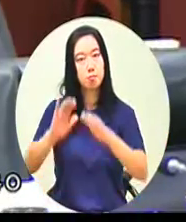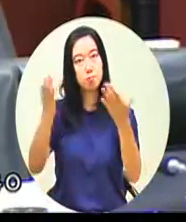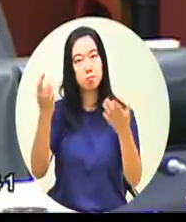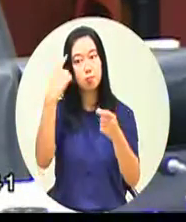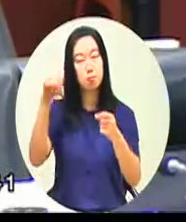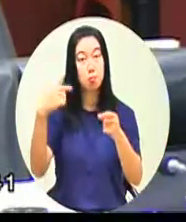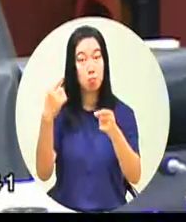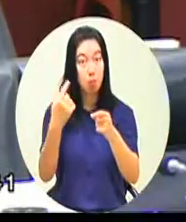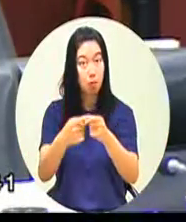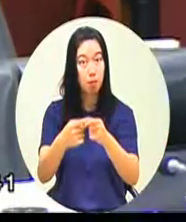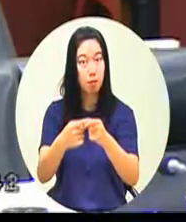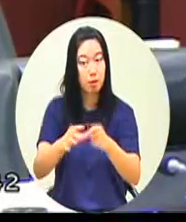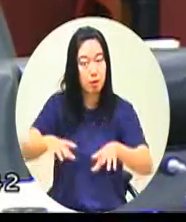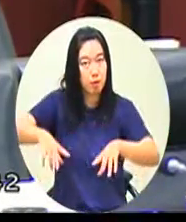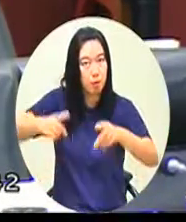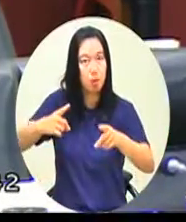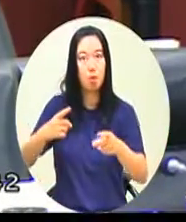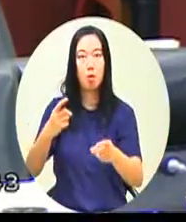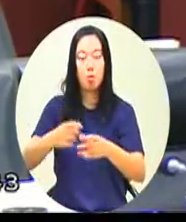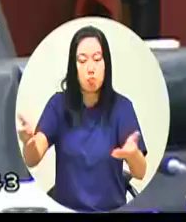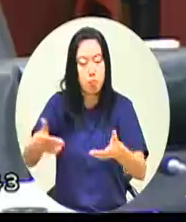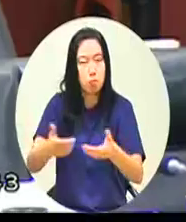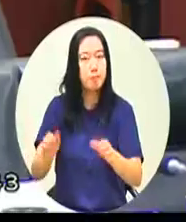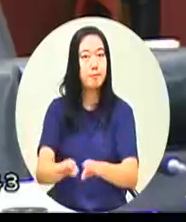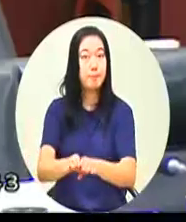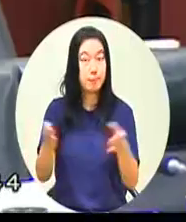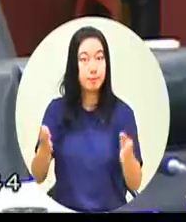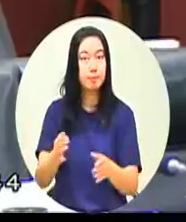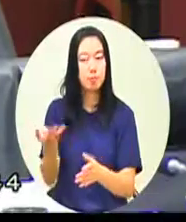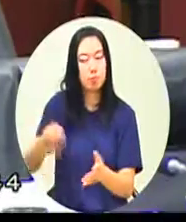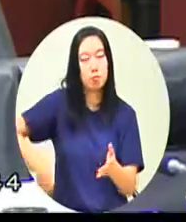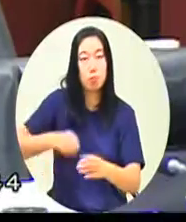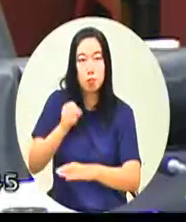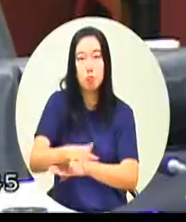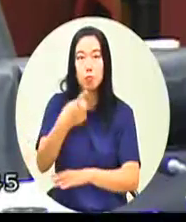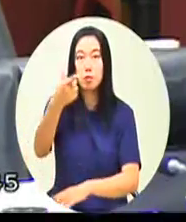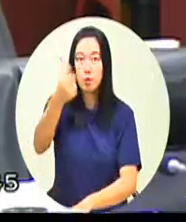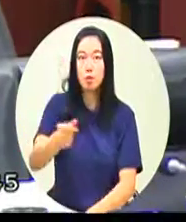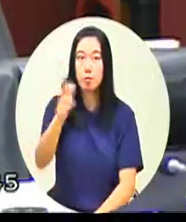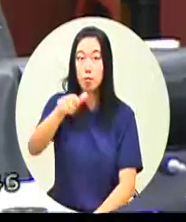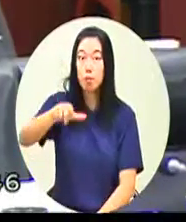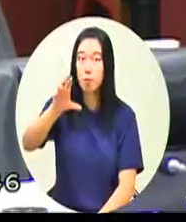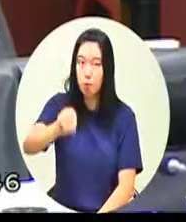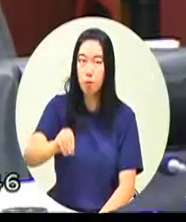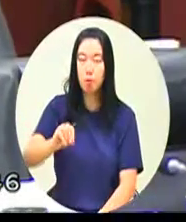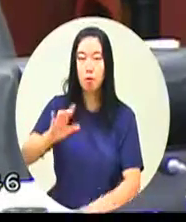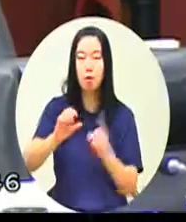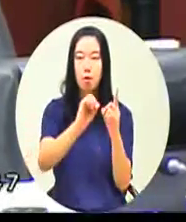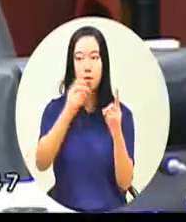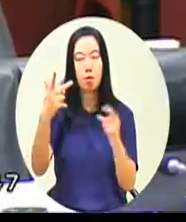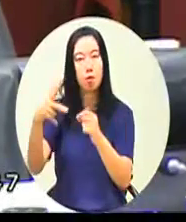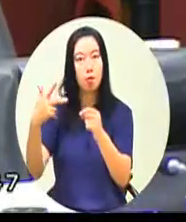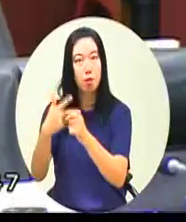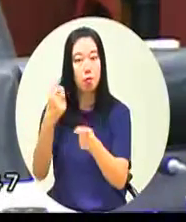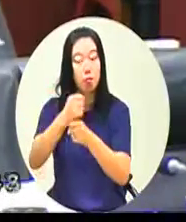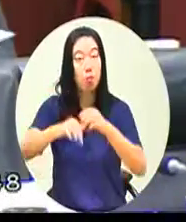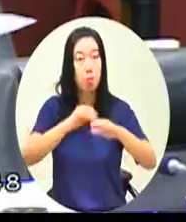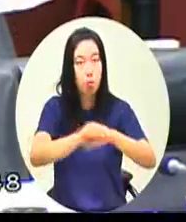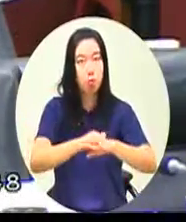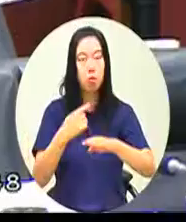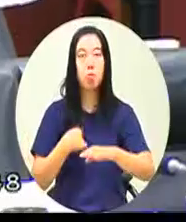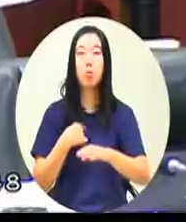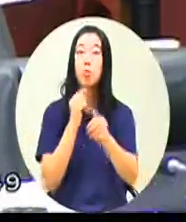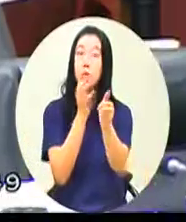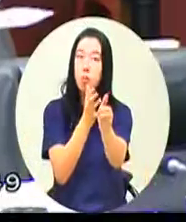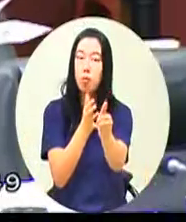初动工嘛，这个1亿6千万，那是2017年的6月完工，那有没有办法说我们在